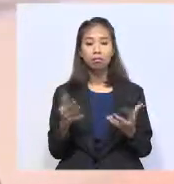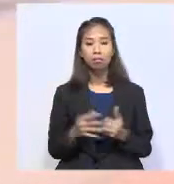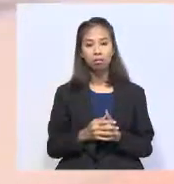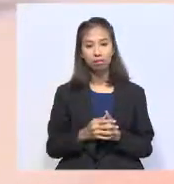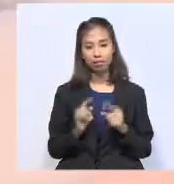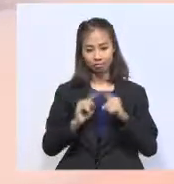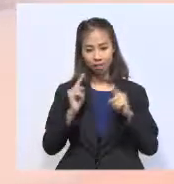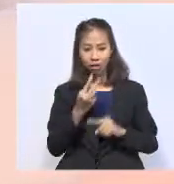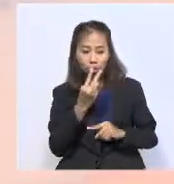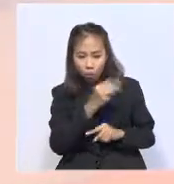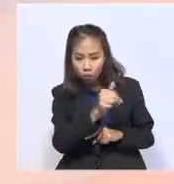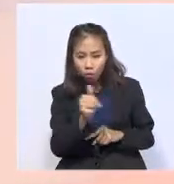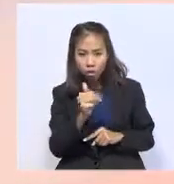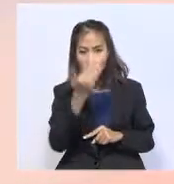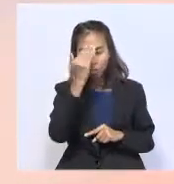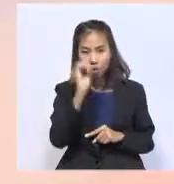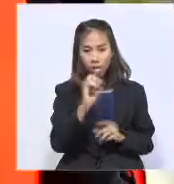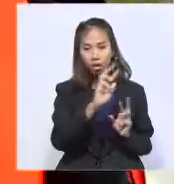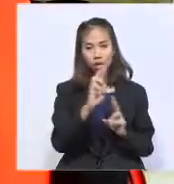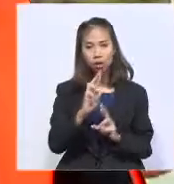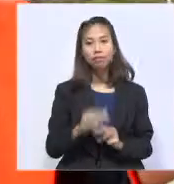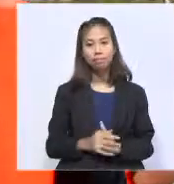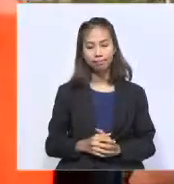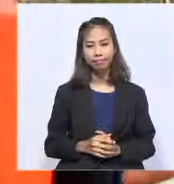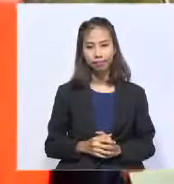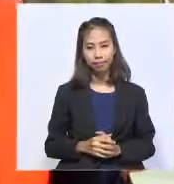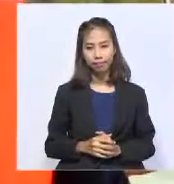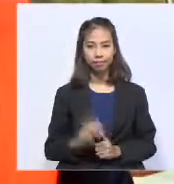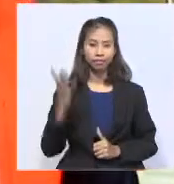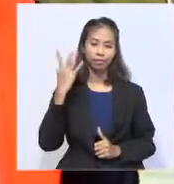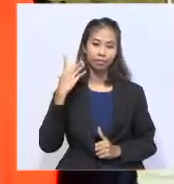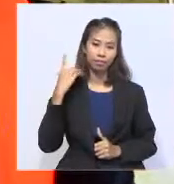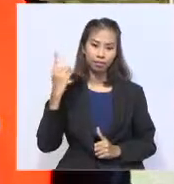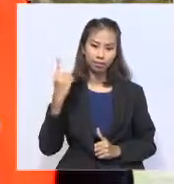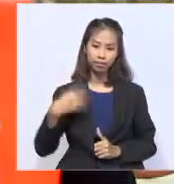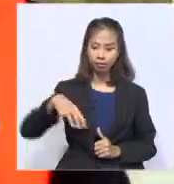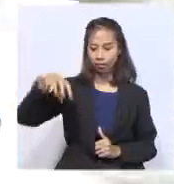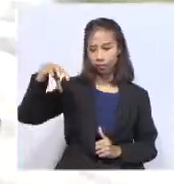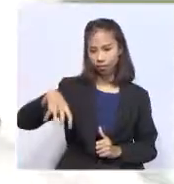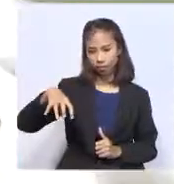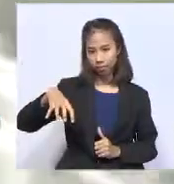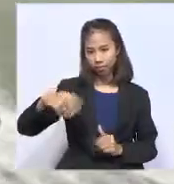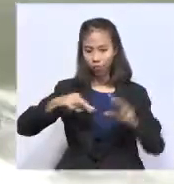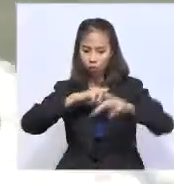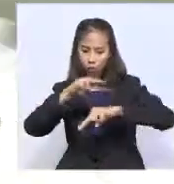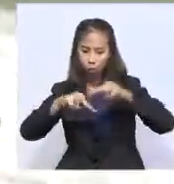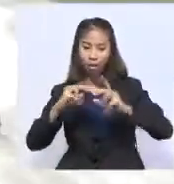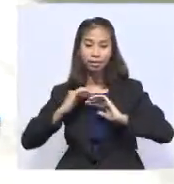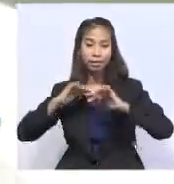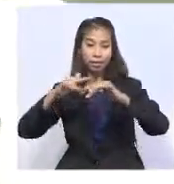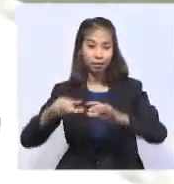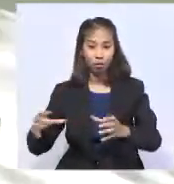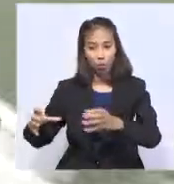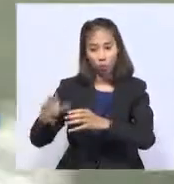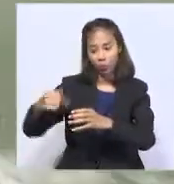แต่ก็ระวังหน่อยเราก็ต้องระวังครับอย่าประมาท จากเมื่อวานนี้เจ้าหน้าที่กรมทรัพยากรทางทะเลและชายฝั่งพร้อมด้วยนักวิ